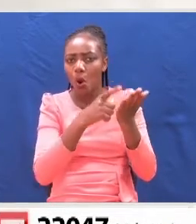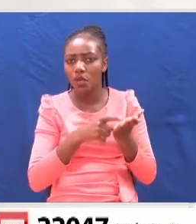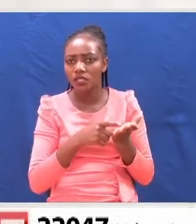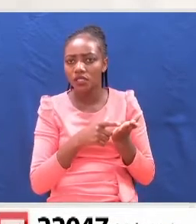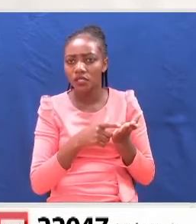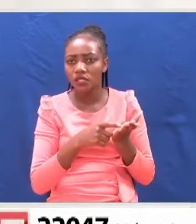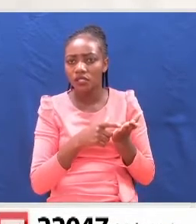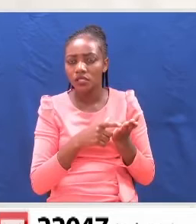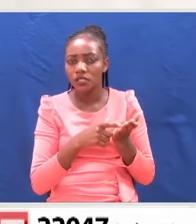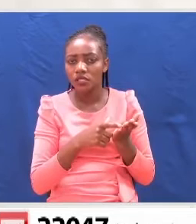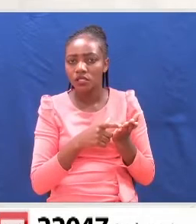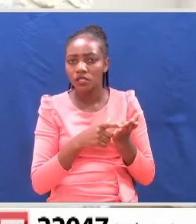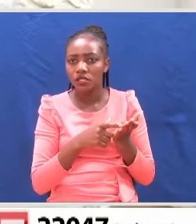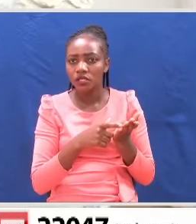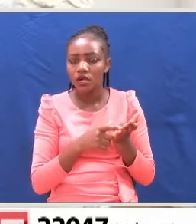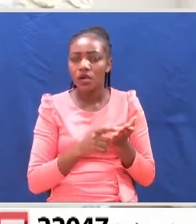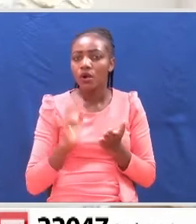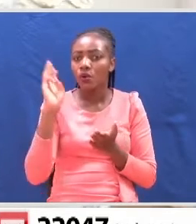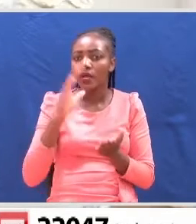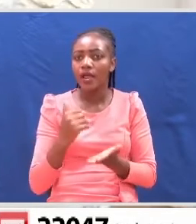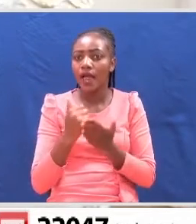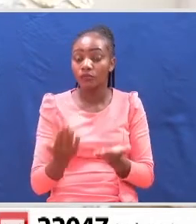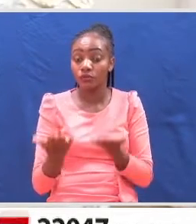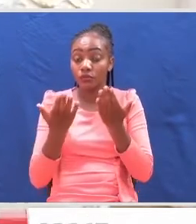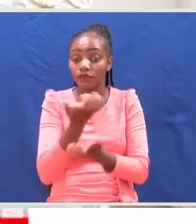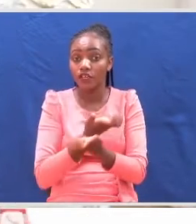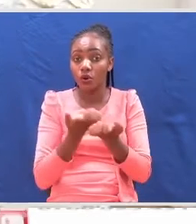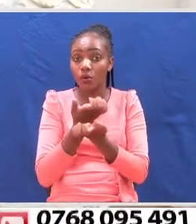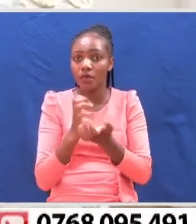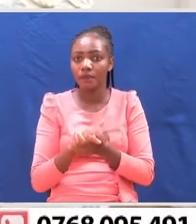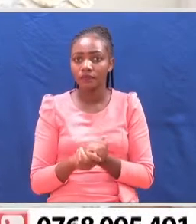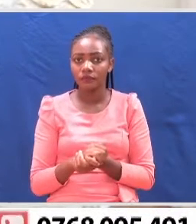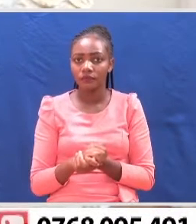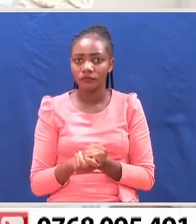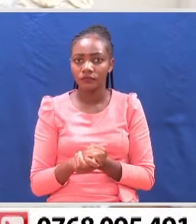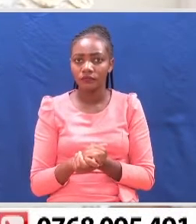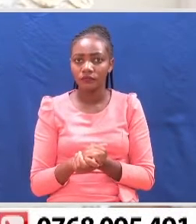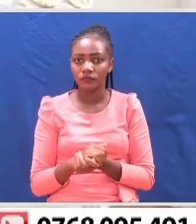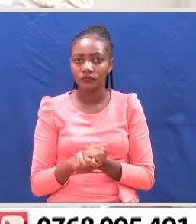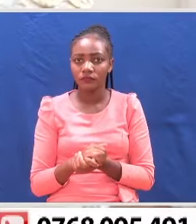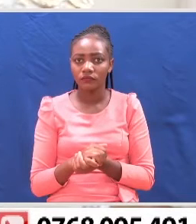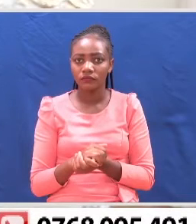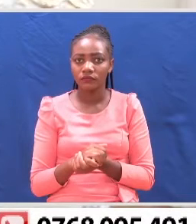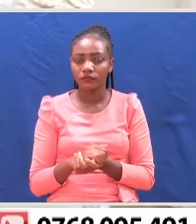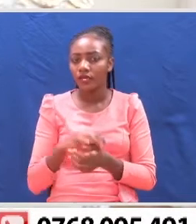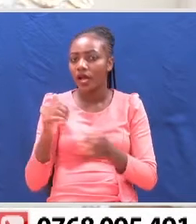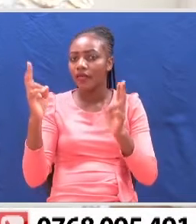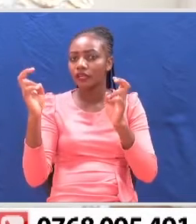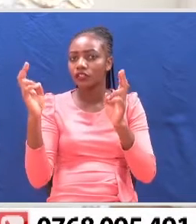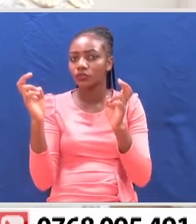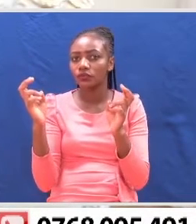strengthening micro enterprises, itasaidia kwa kufufua uchumi. Na masuala mengine